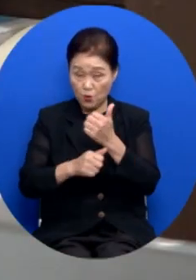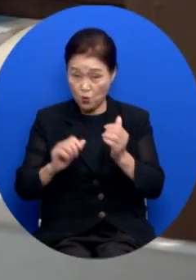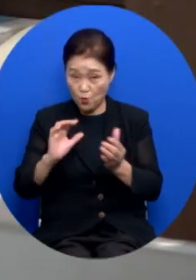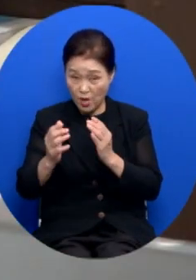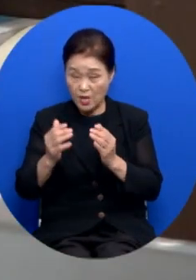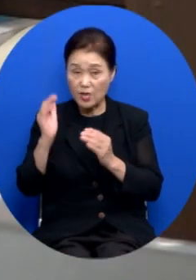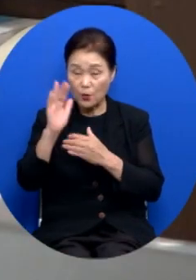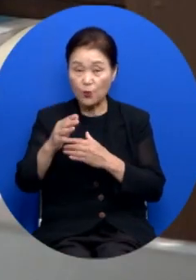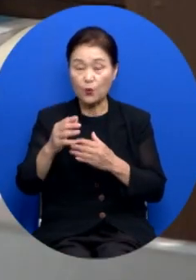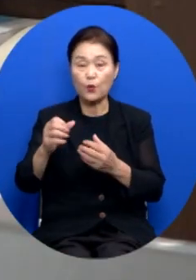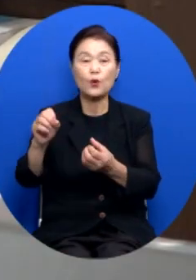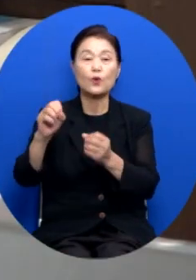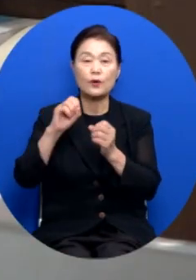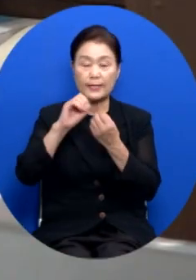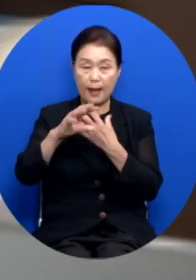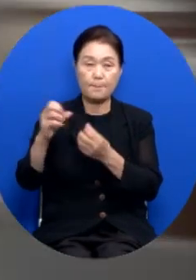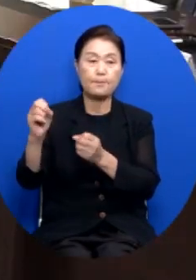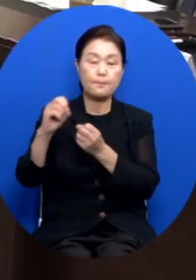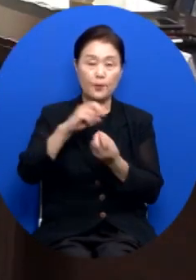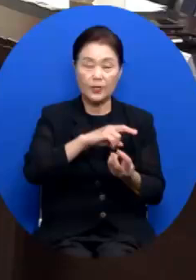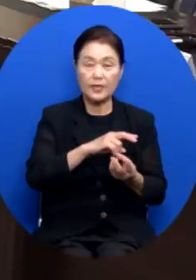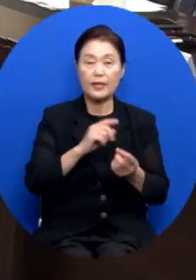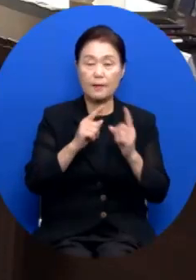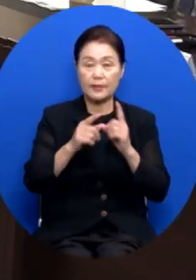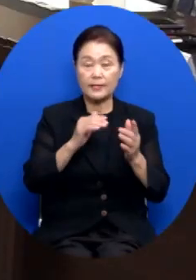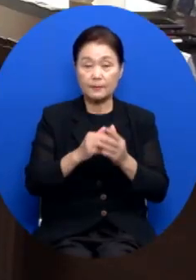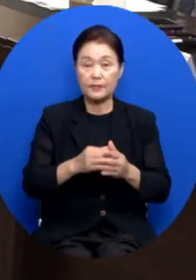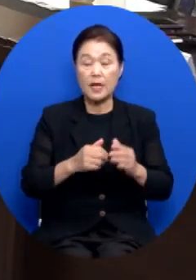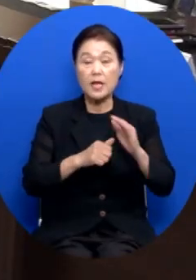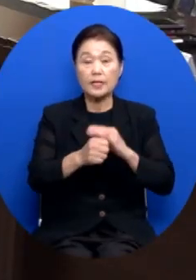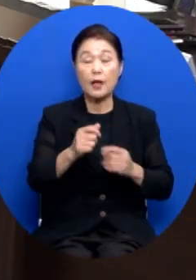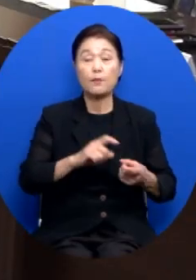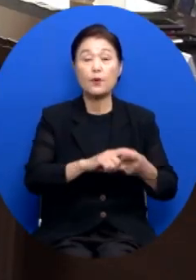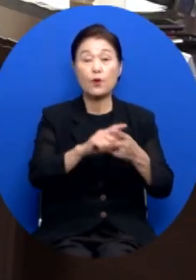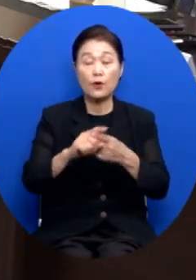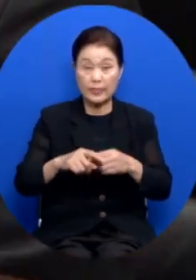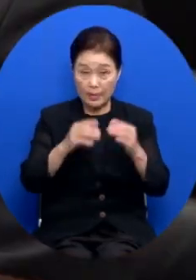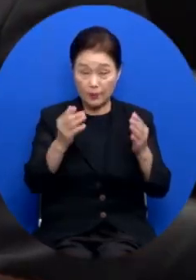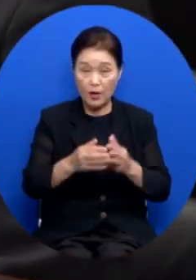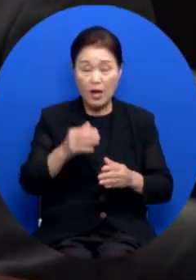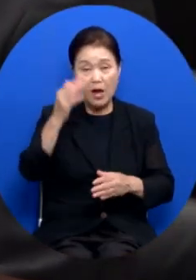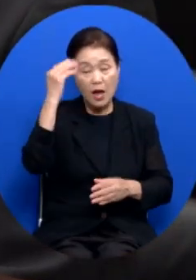거친 뒤 답신하기로 했습니다. 한국교회 대표 연합기관